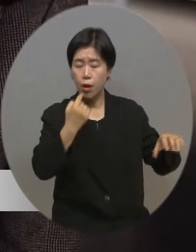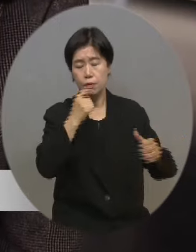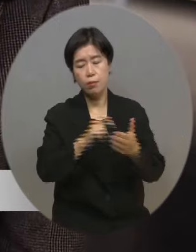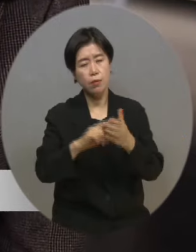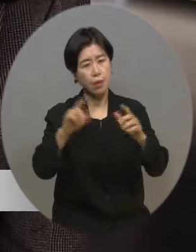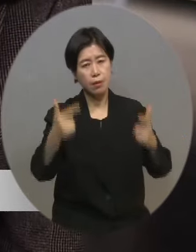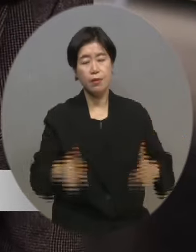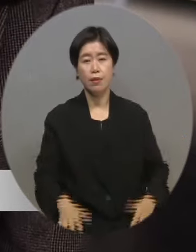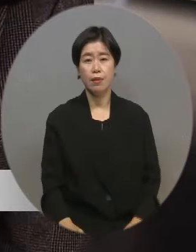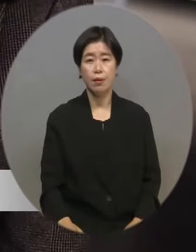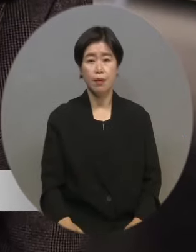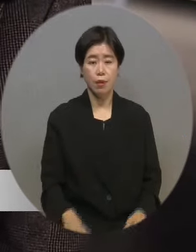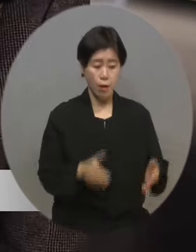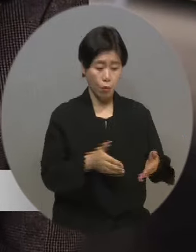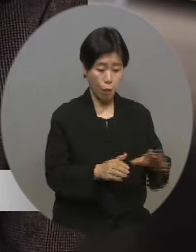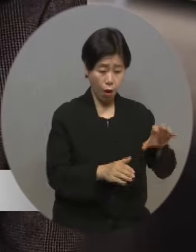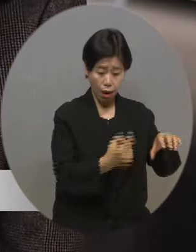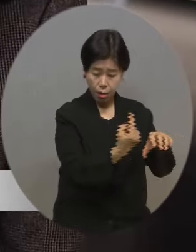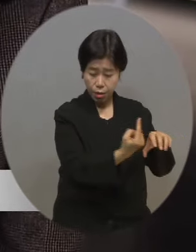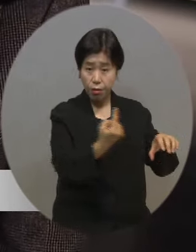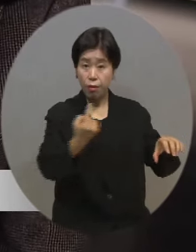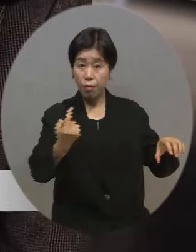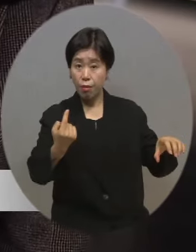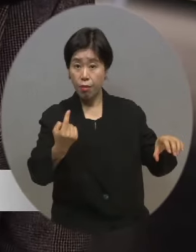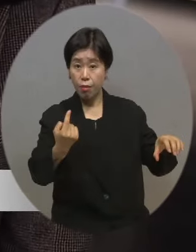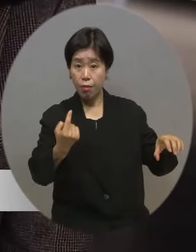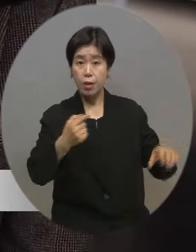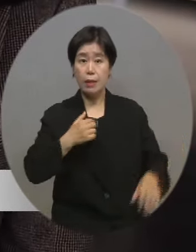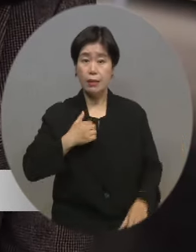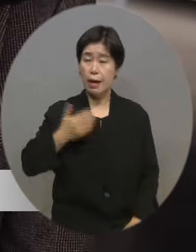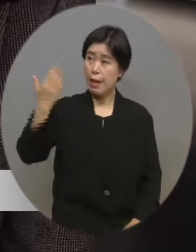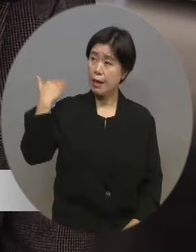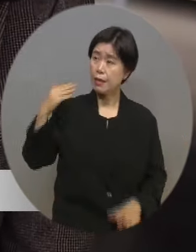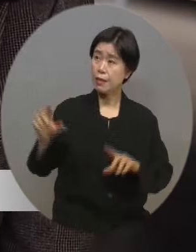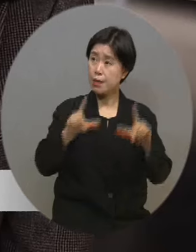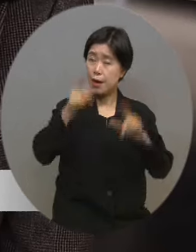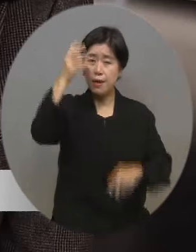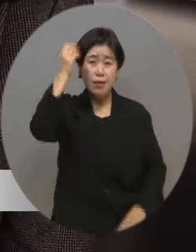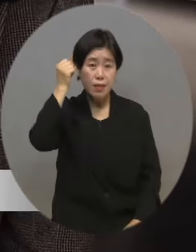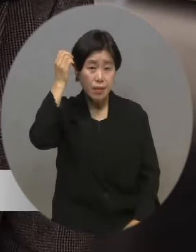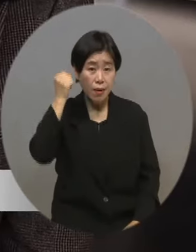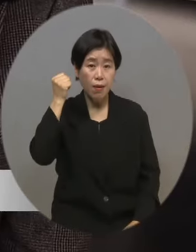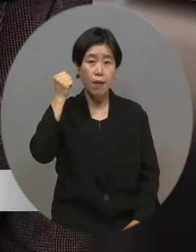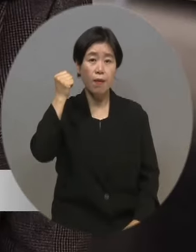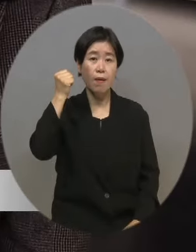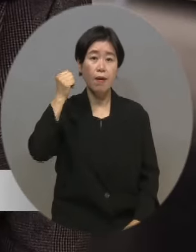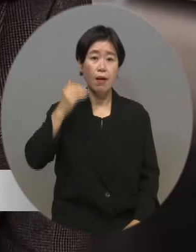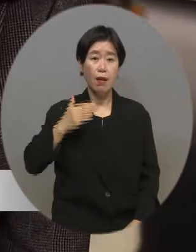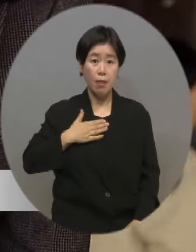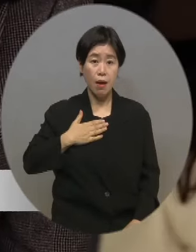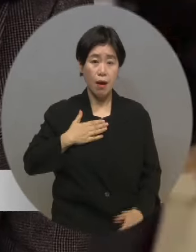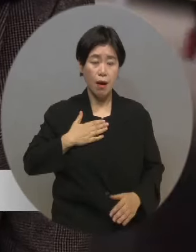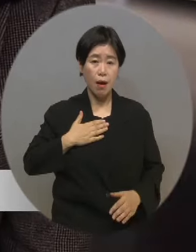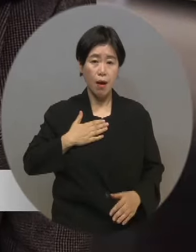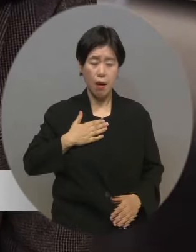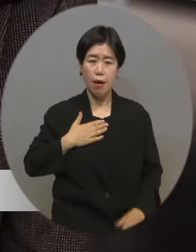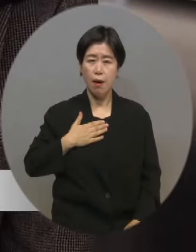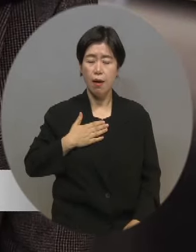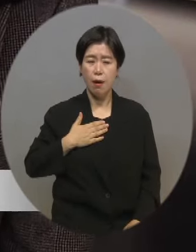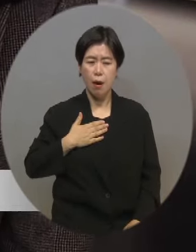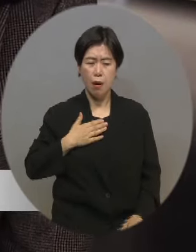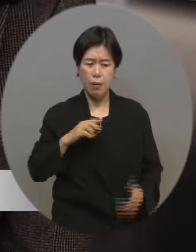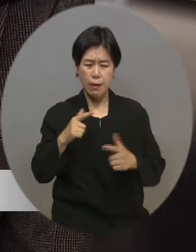않고 고향을 떠난다는 것이 내 기억 그리고 어쩌면 일부를 남겨놓고 오는 것처럼